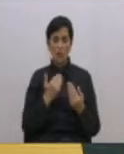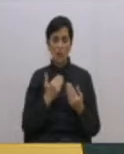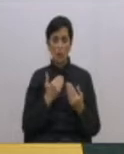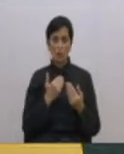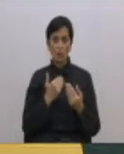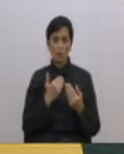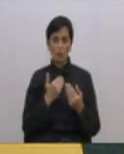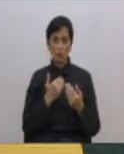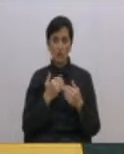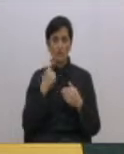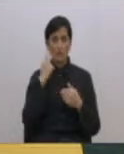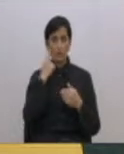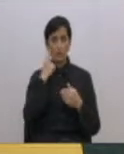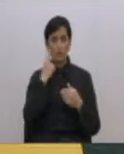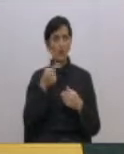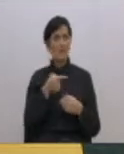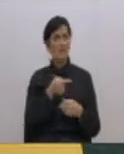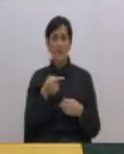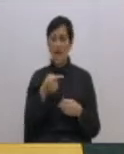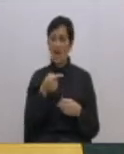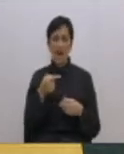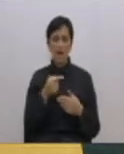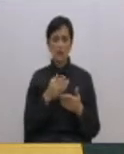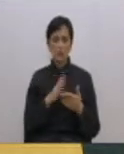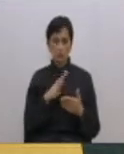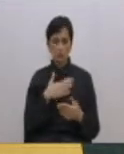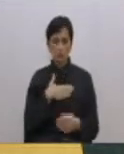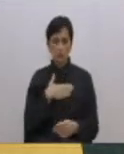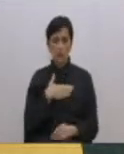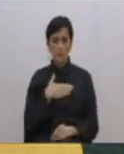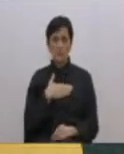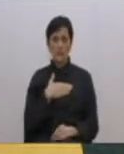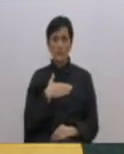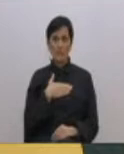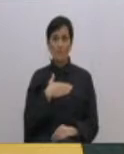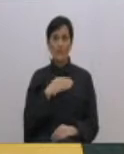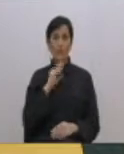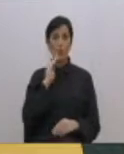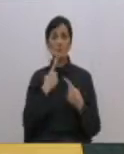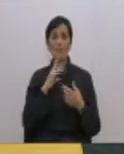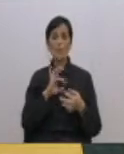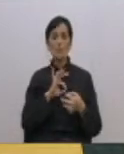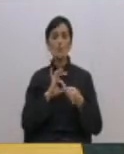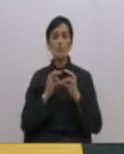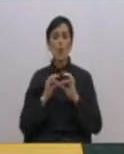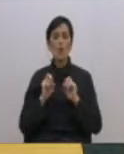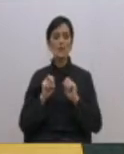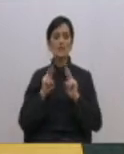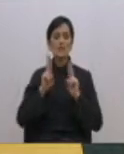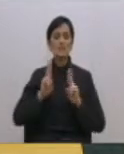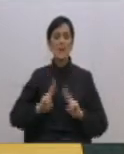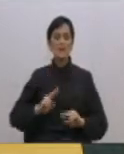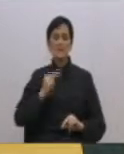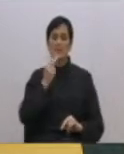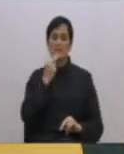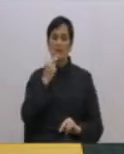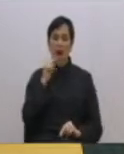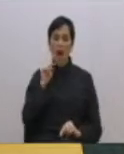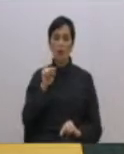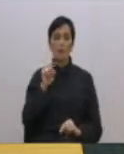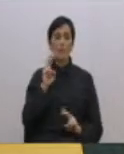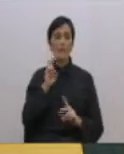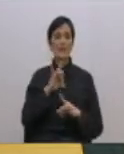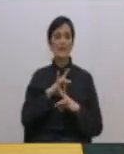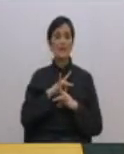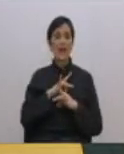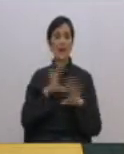კარგი ფიქრობ, ეს არ არის ნეგატიური ჩემთვის, რომ რაღაც დღესასწაულებზე, ეს არ არის ფიურ საკვებზე, რომელიც